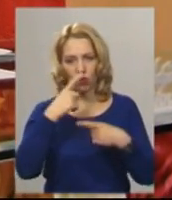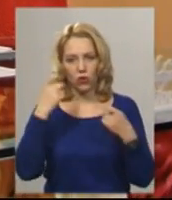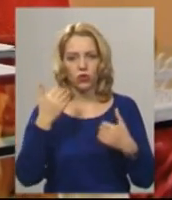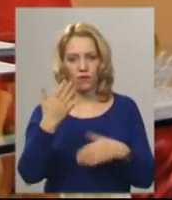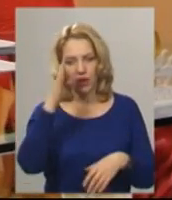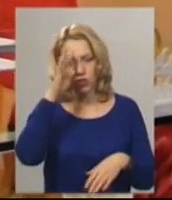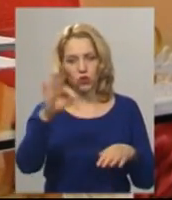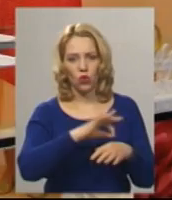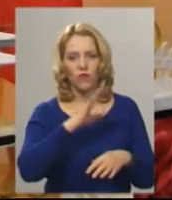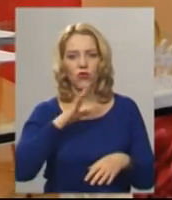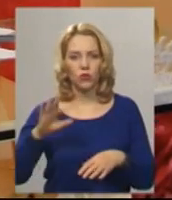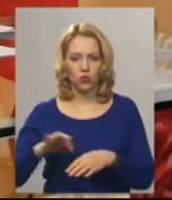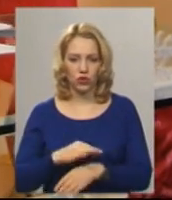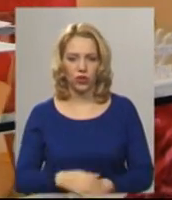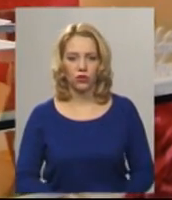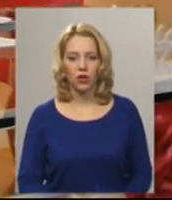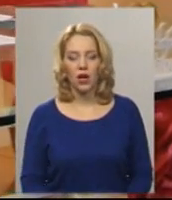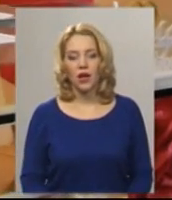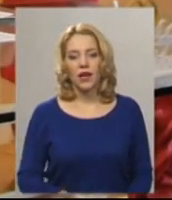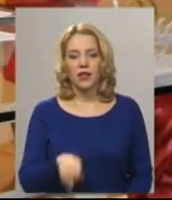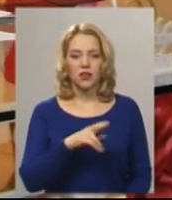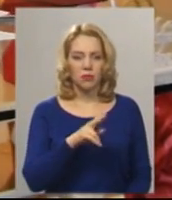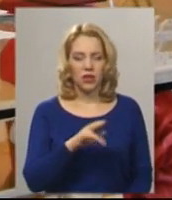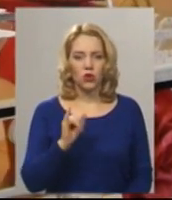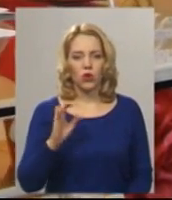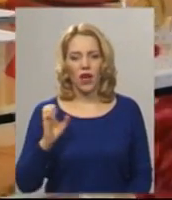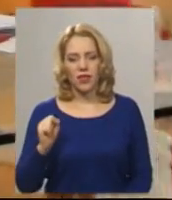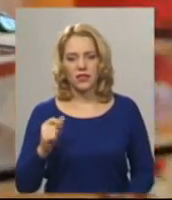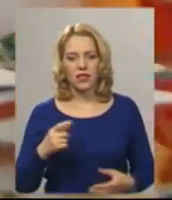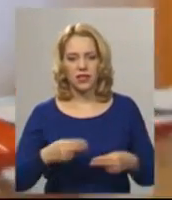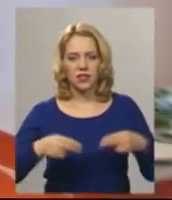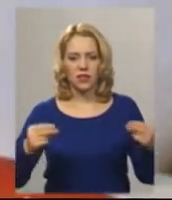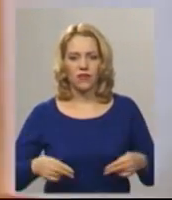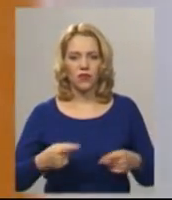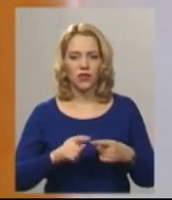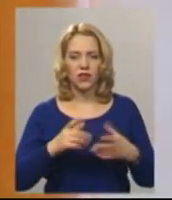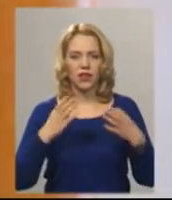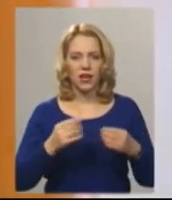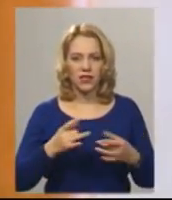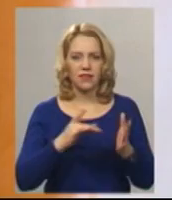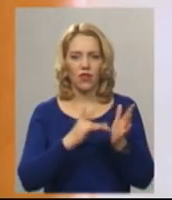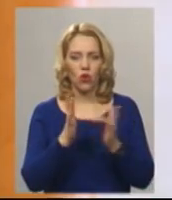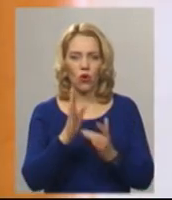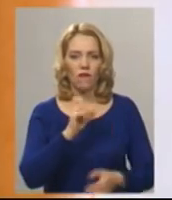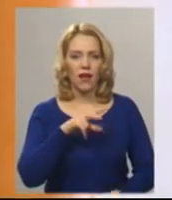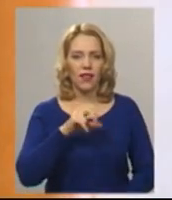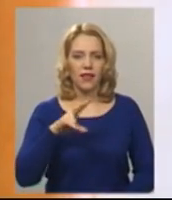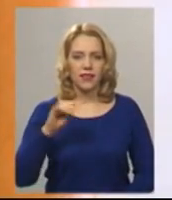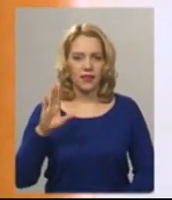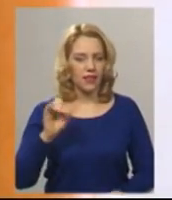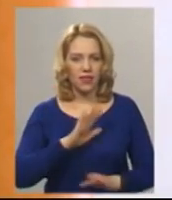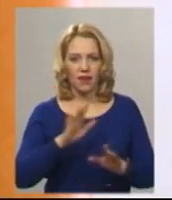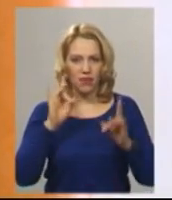чоловіком та дружиною. Дмитро Тодосійчук та Анастасія Каплюк зареєстрували шлюб у День Святого Валентина не випадково. Наречена розповіла,